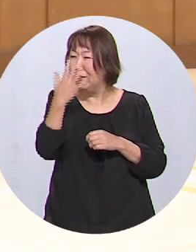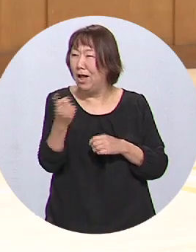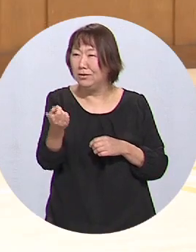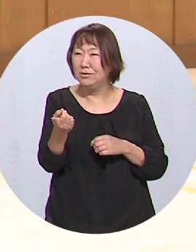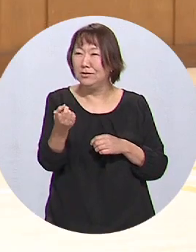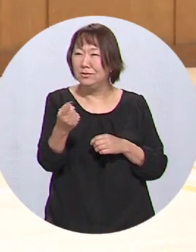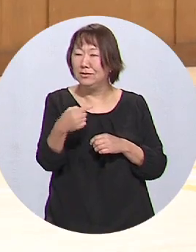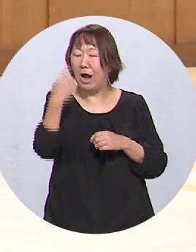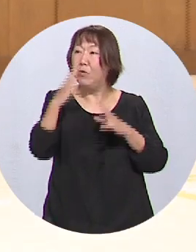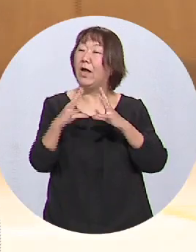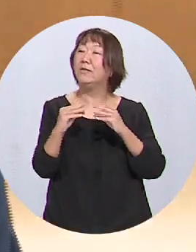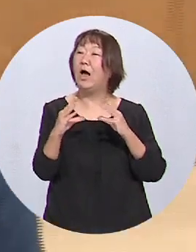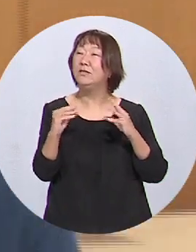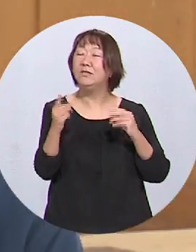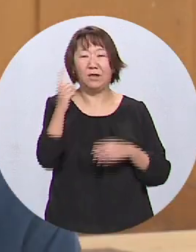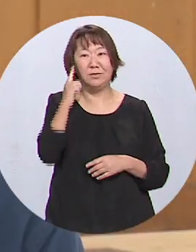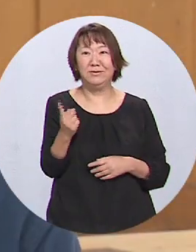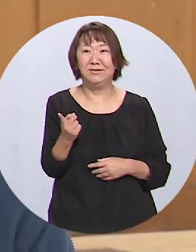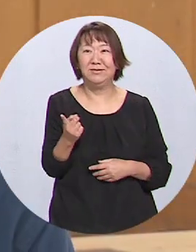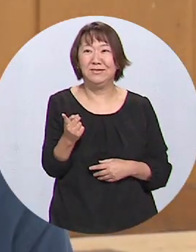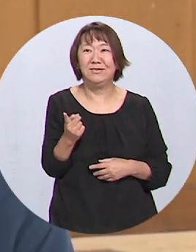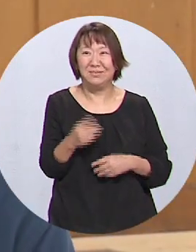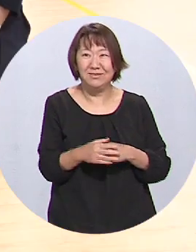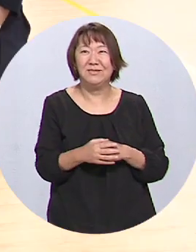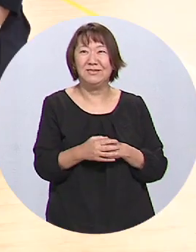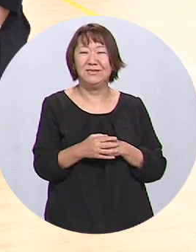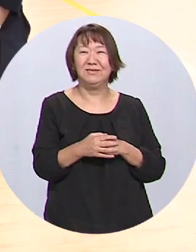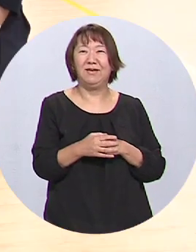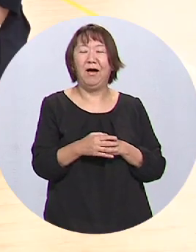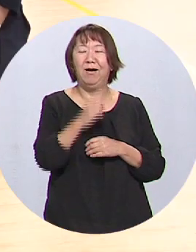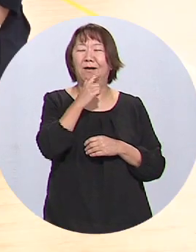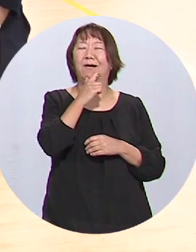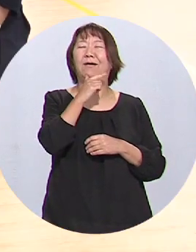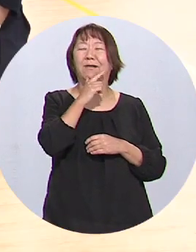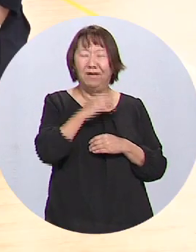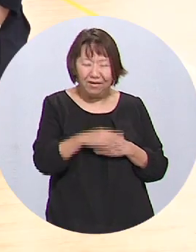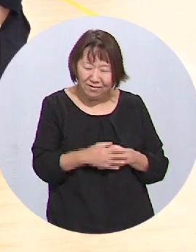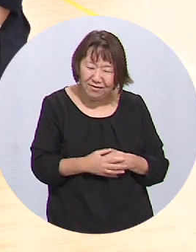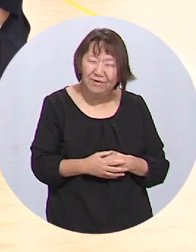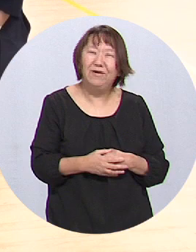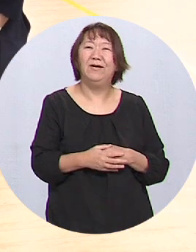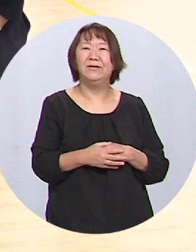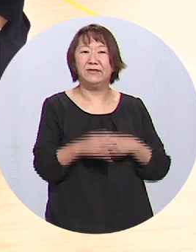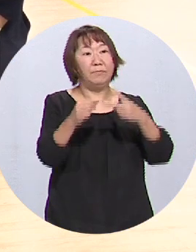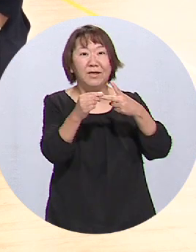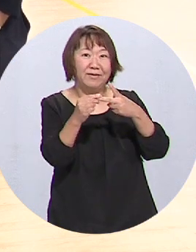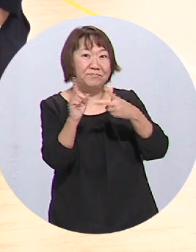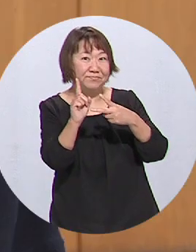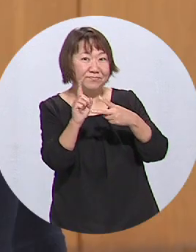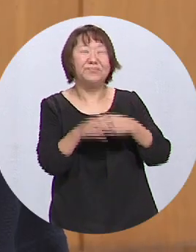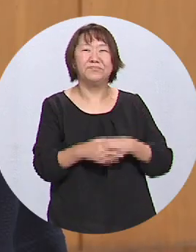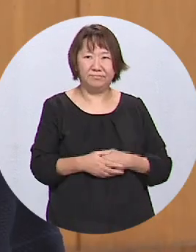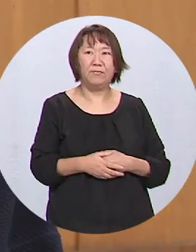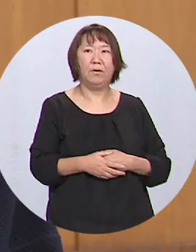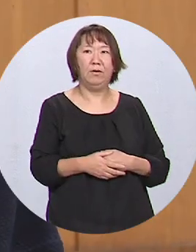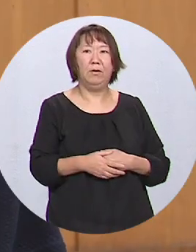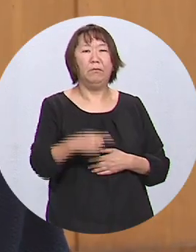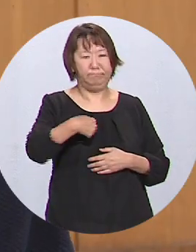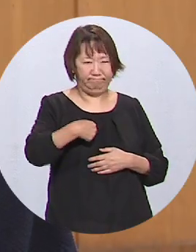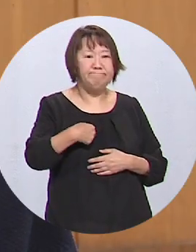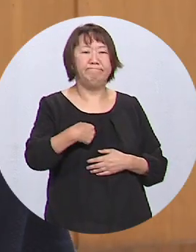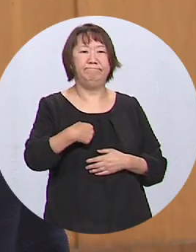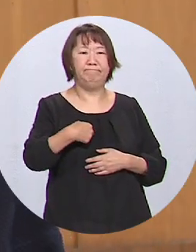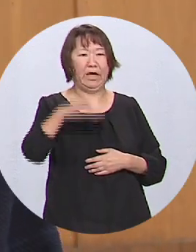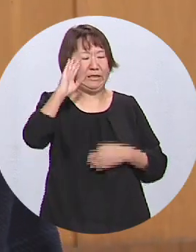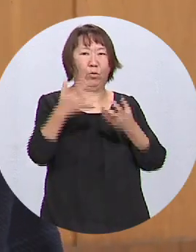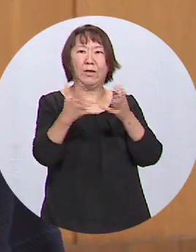は。めちゃめちゃ優しそうですもんね。 そうですね、 はい、なるほど、はい、じゃあ、はい、宮沢さん、はい、 はい、機動隊